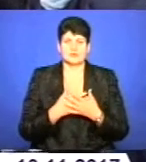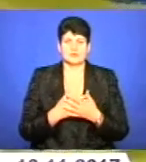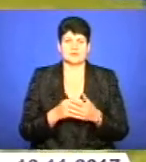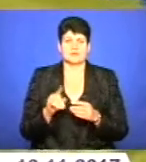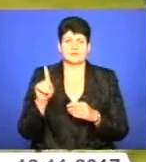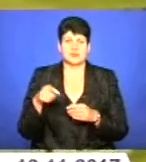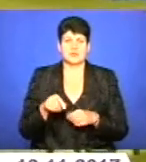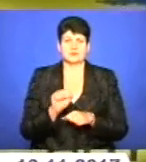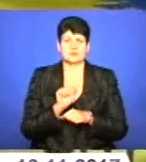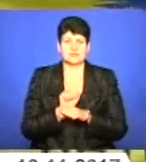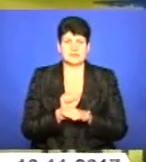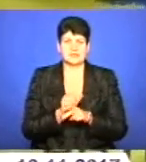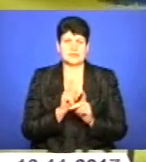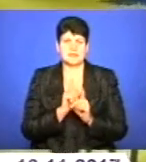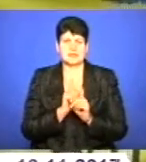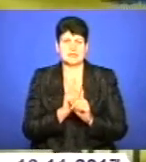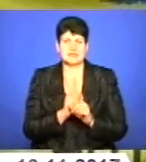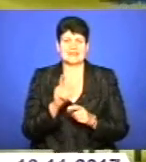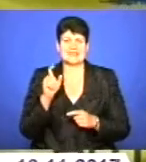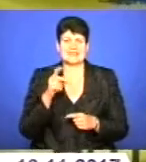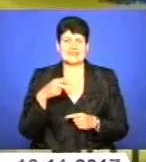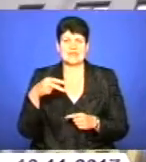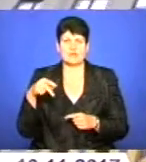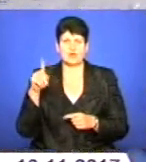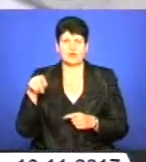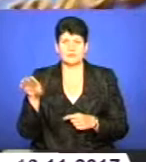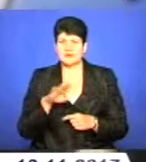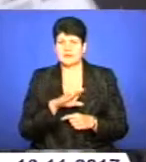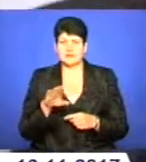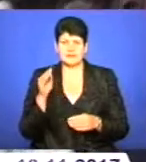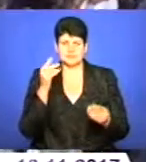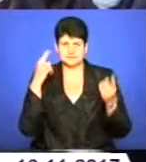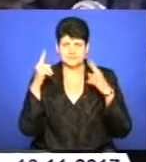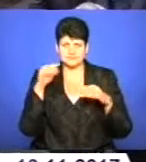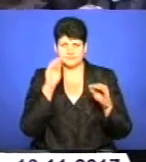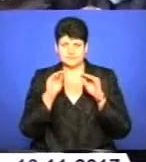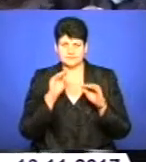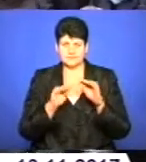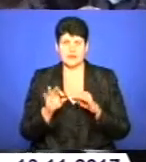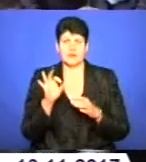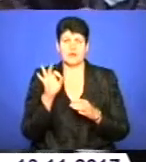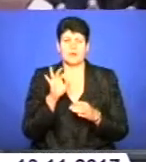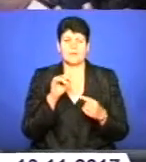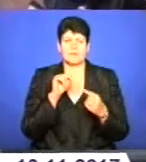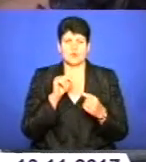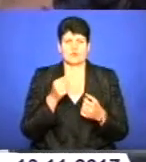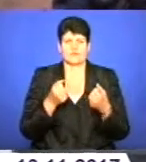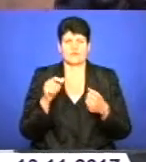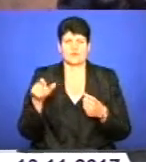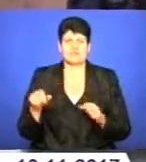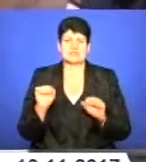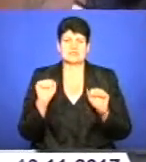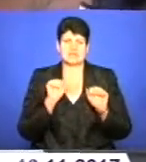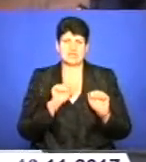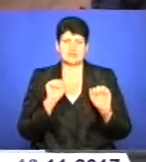припинити переслідувати власників авто на єврономерах, не фабрикувати судові справи проти водіїв і захищати права громадян